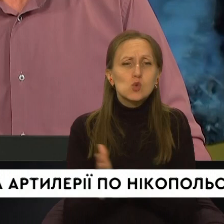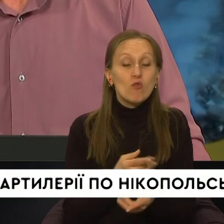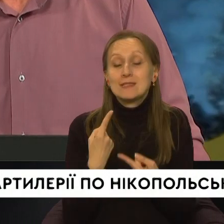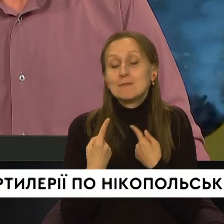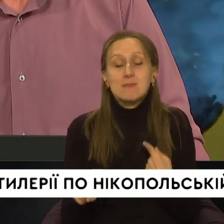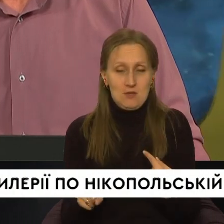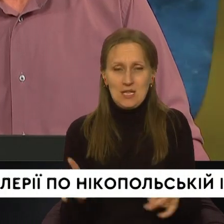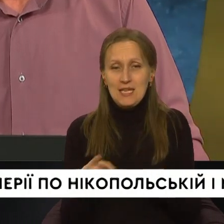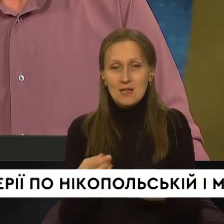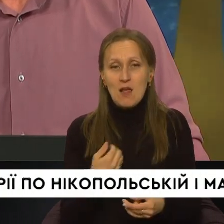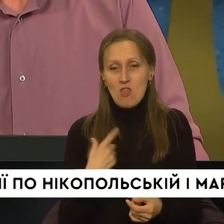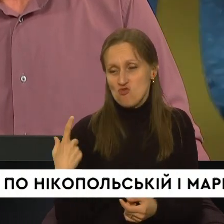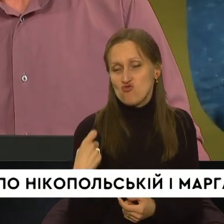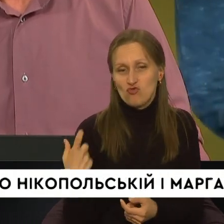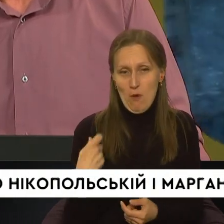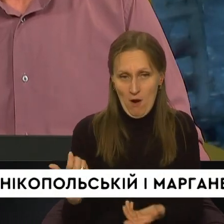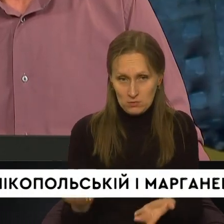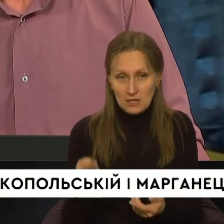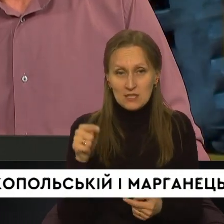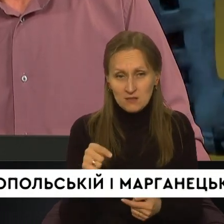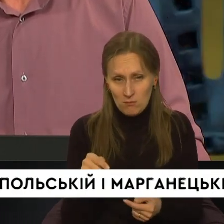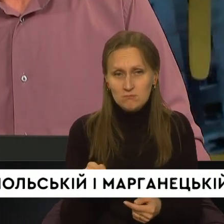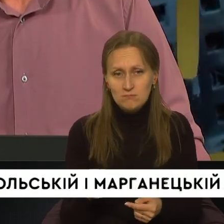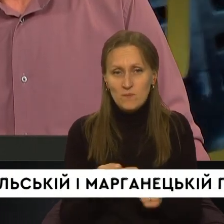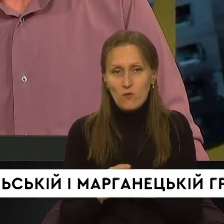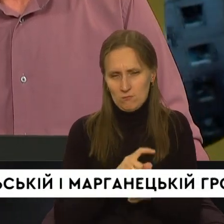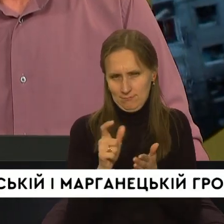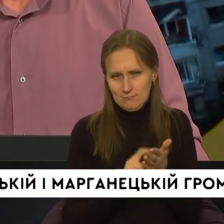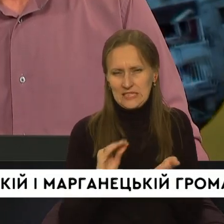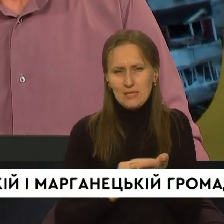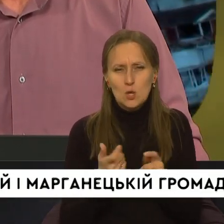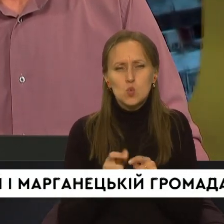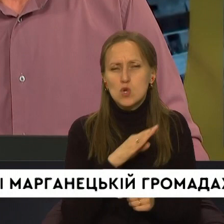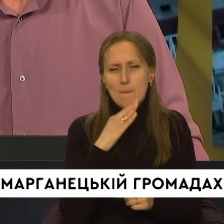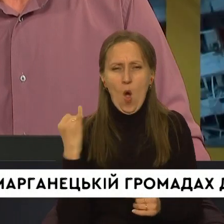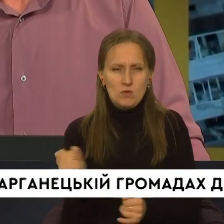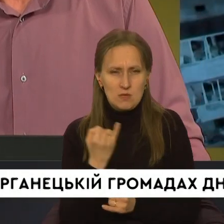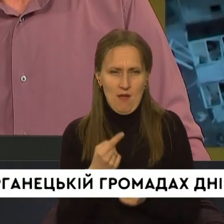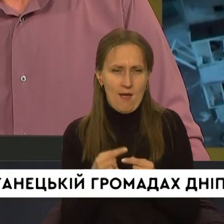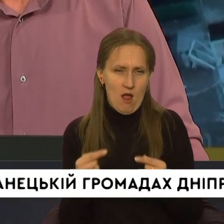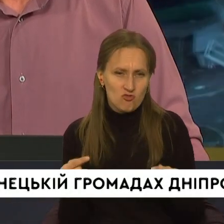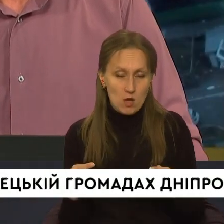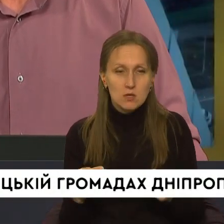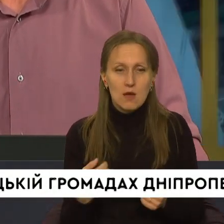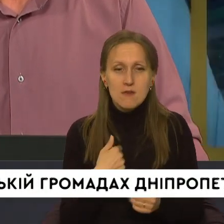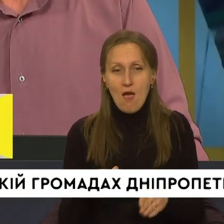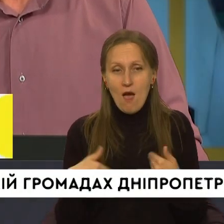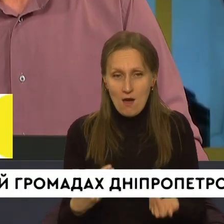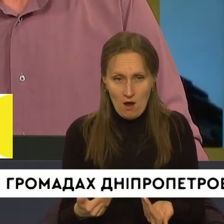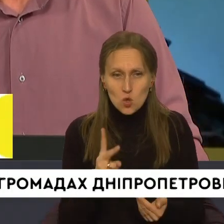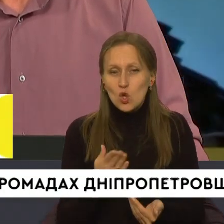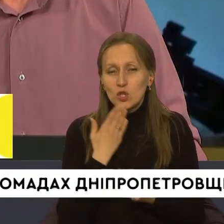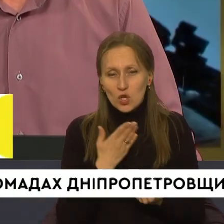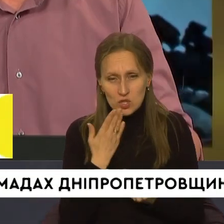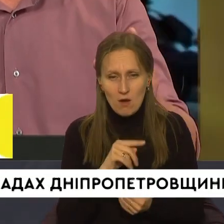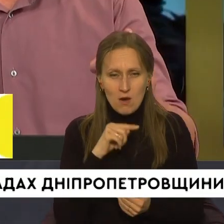інші. І не треба нас чіпати. Якраз там, в цьому творі, там написано дуже багато цікавих речей. От я раджу, хто не читав,